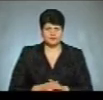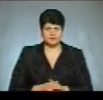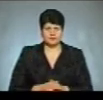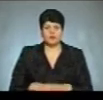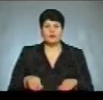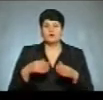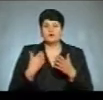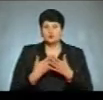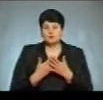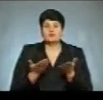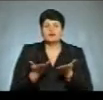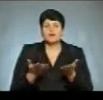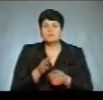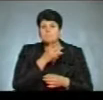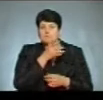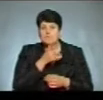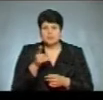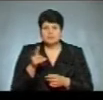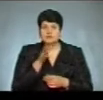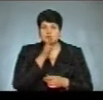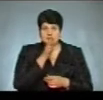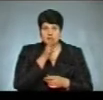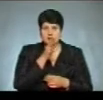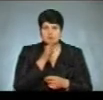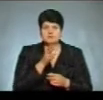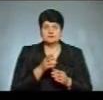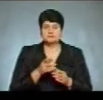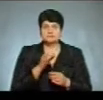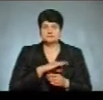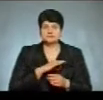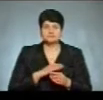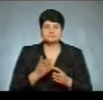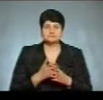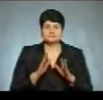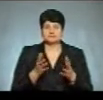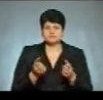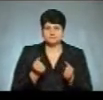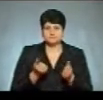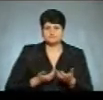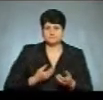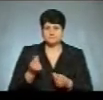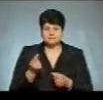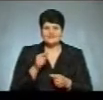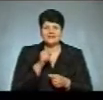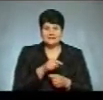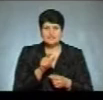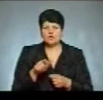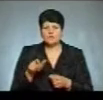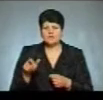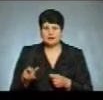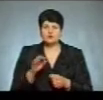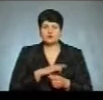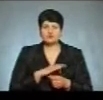безпосередньо, коли, в який період часу користувачі субсидії отримуватимуть готівку? Ті громадяни,